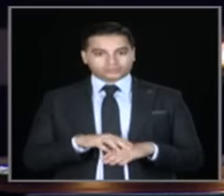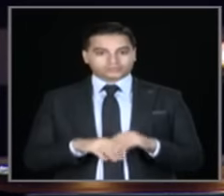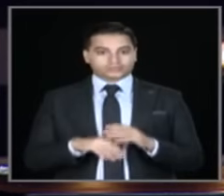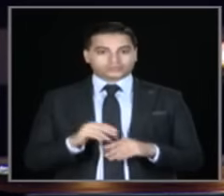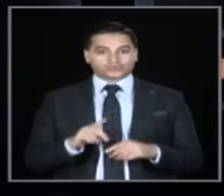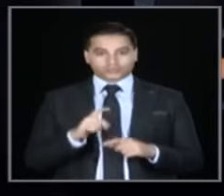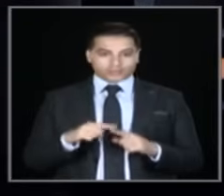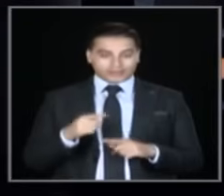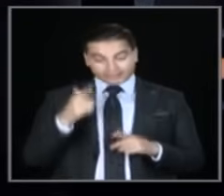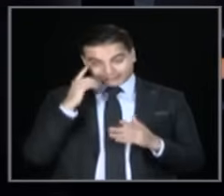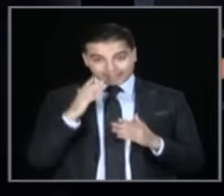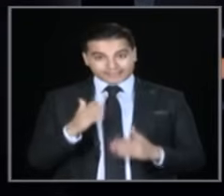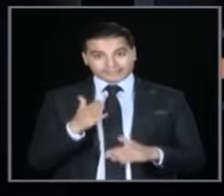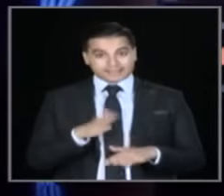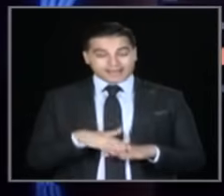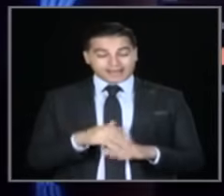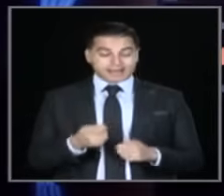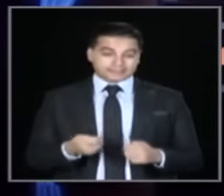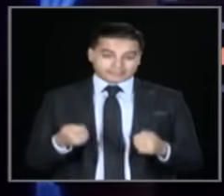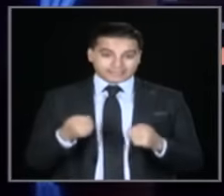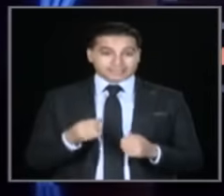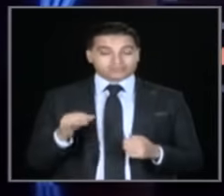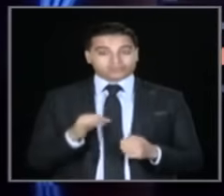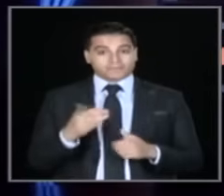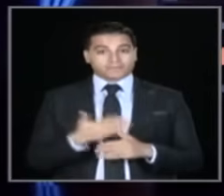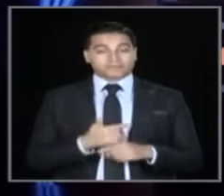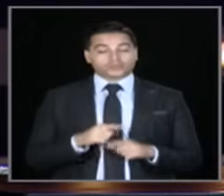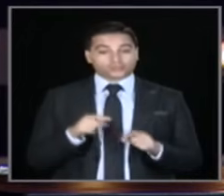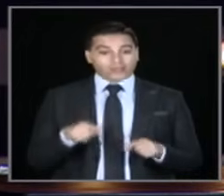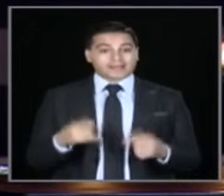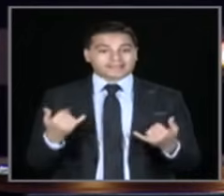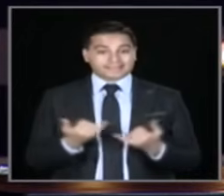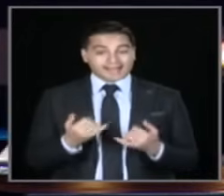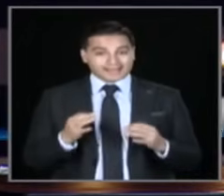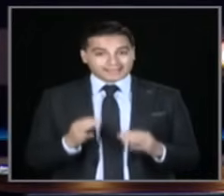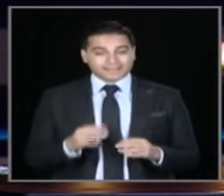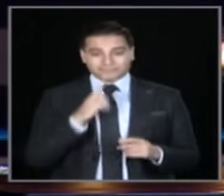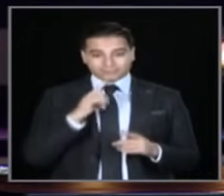محتاج تركيز عالي جدا وسؤال سهل جدا.